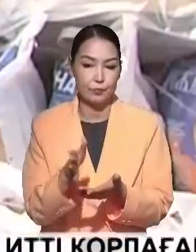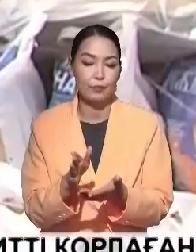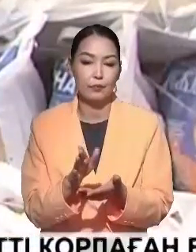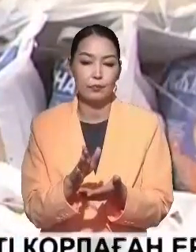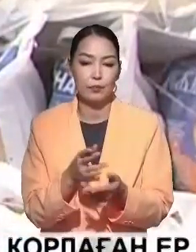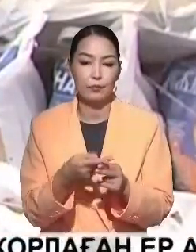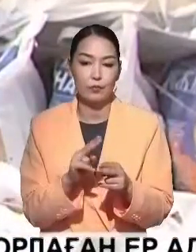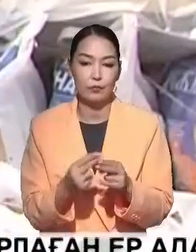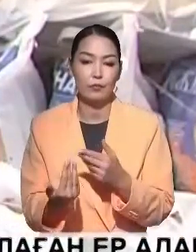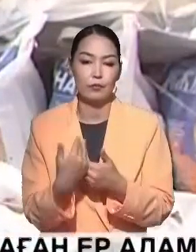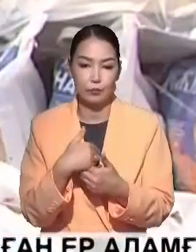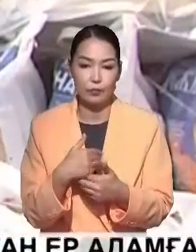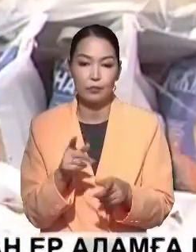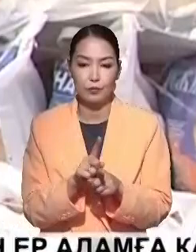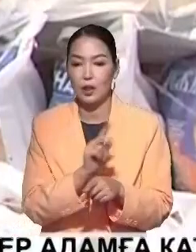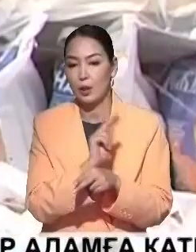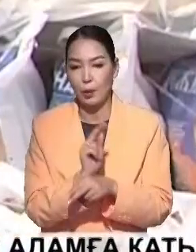келіп демонтаждауға